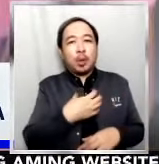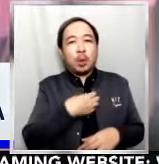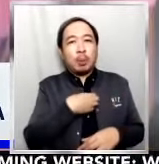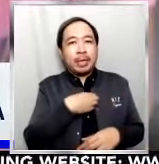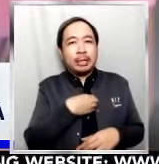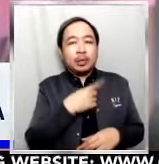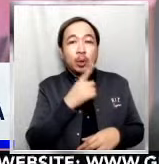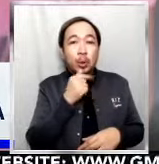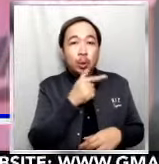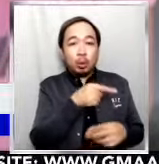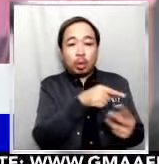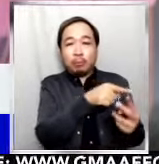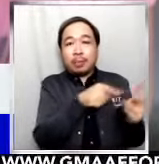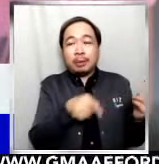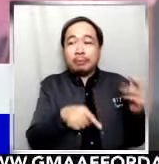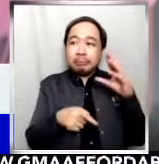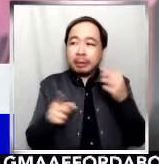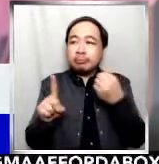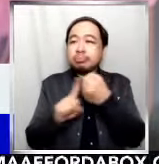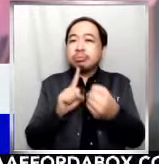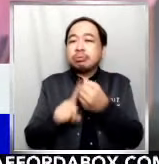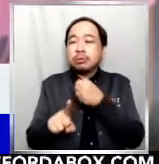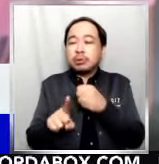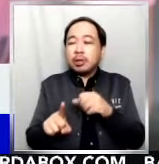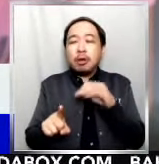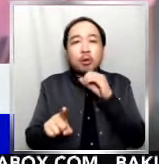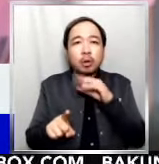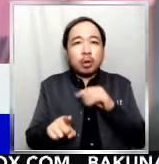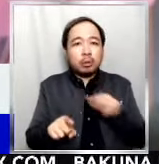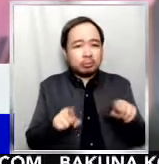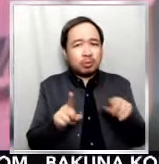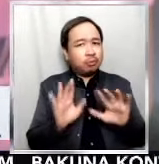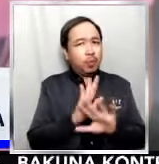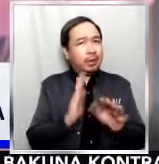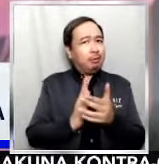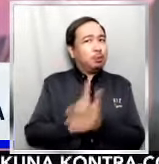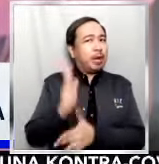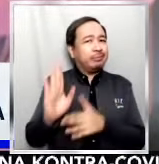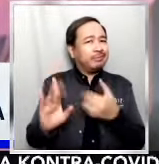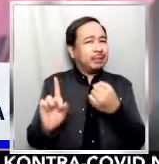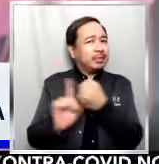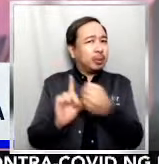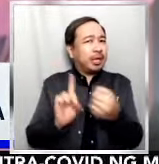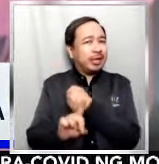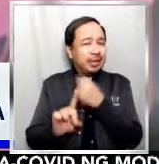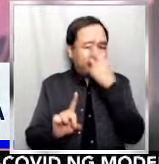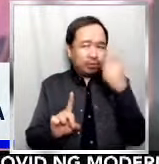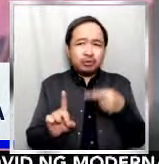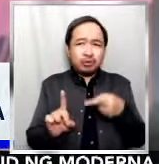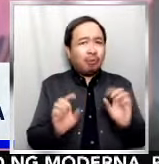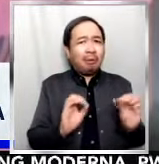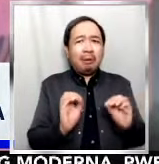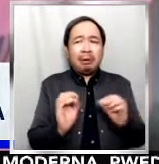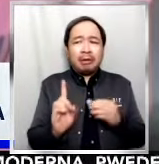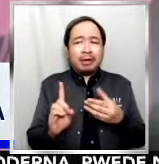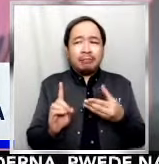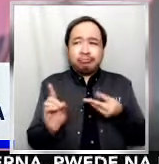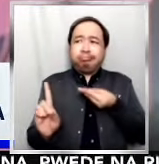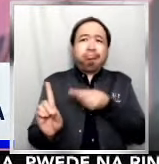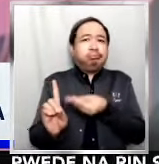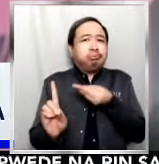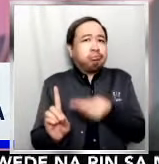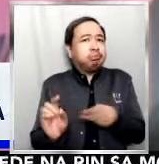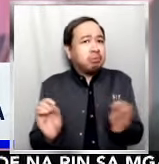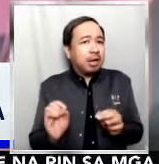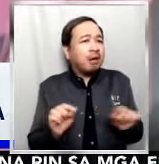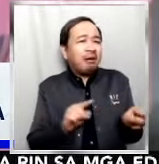Wala kayong karapatan saktan dahil hindi nyo sila pinapakain. Kahit matanda na yan, hindi nyo dapat yung patulan. Wala kayong isip, wala